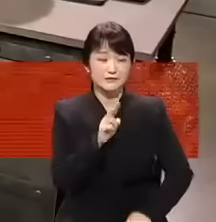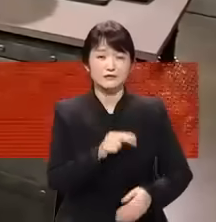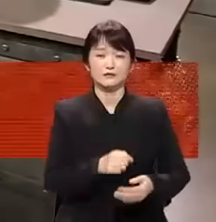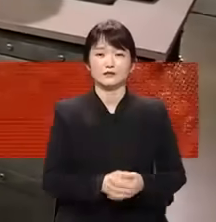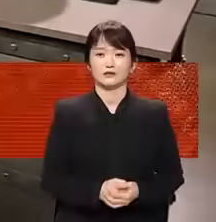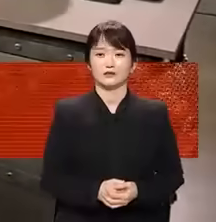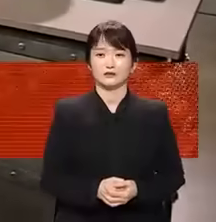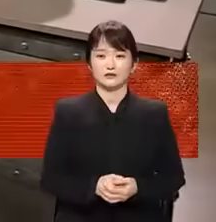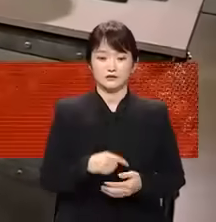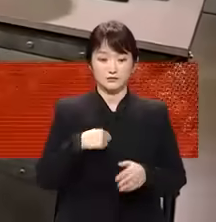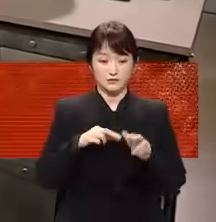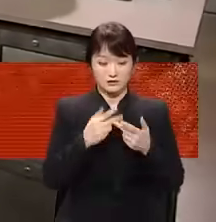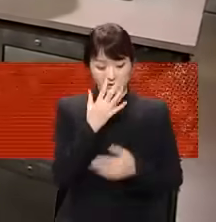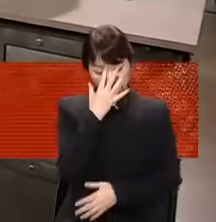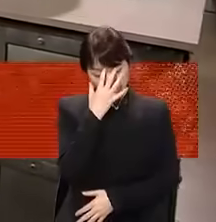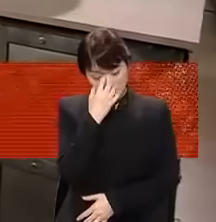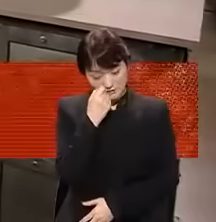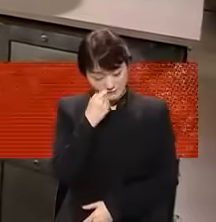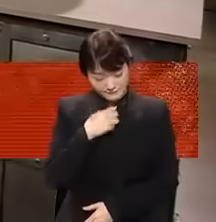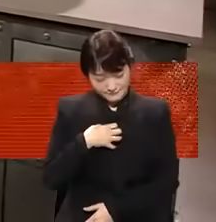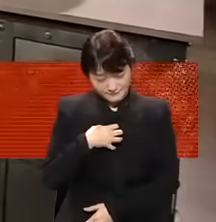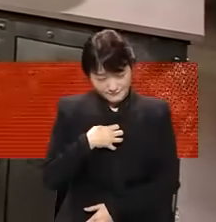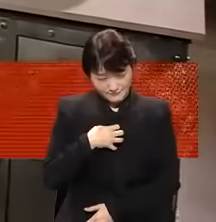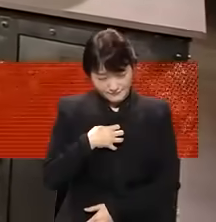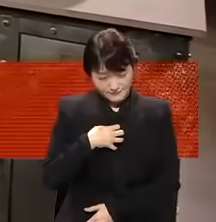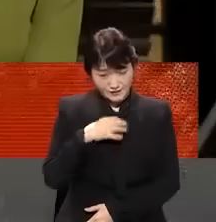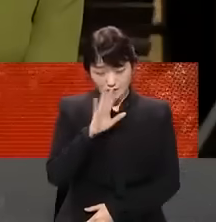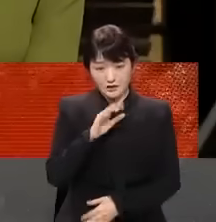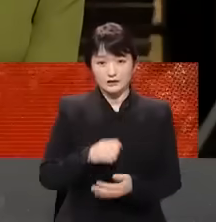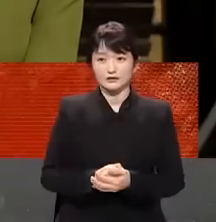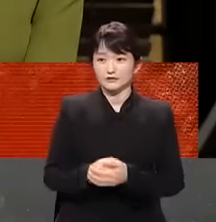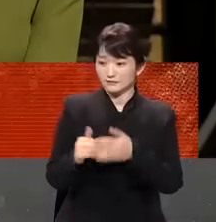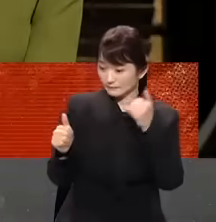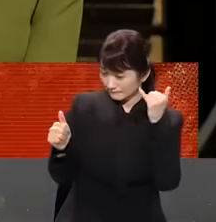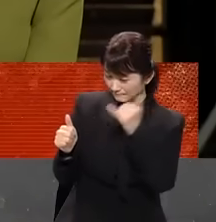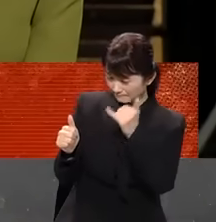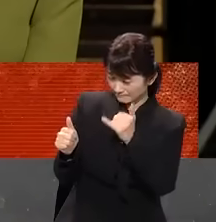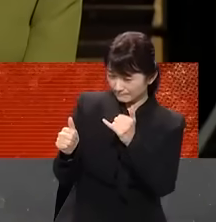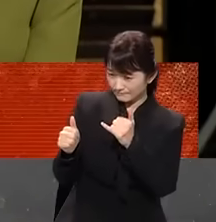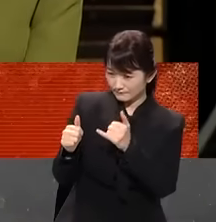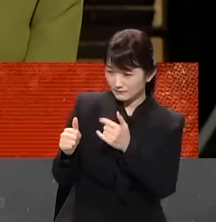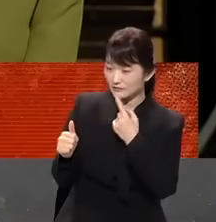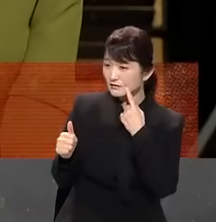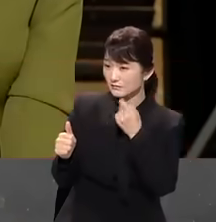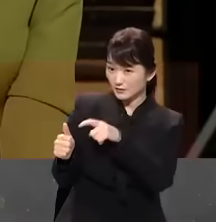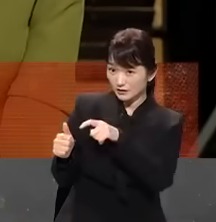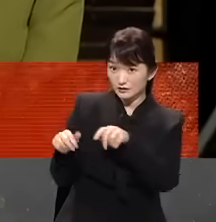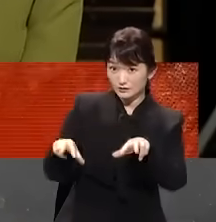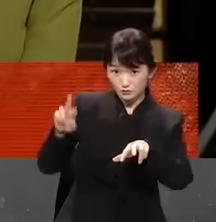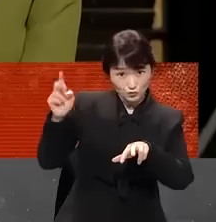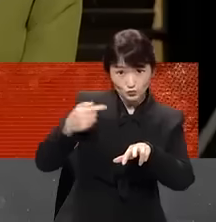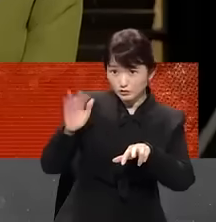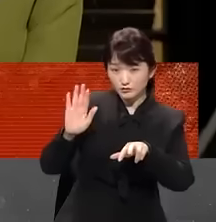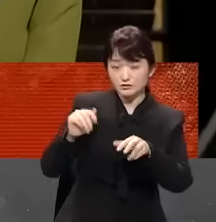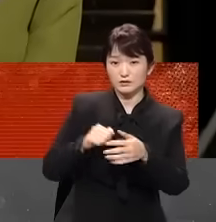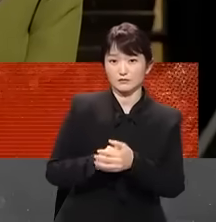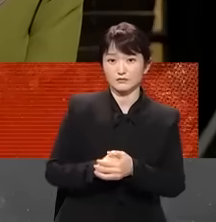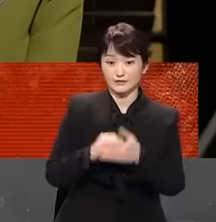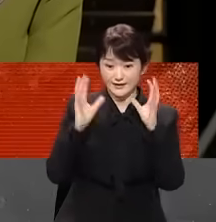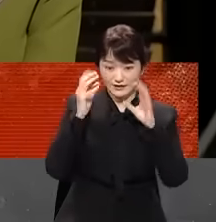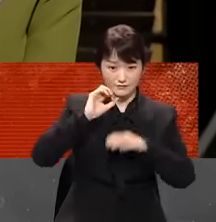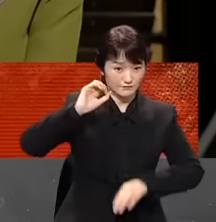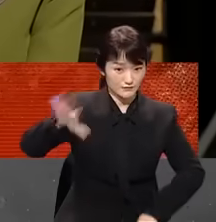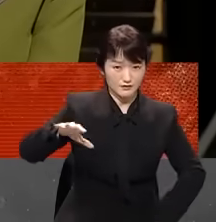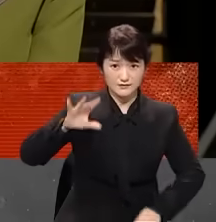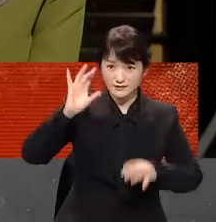술취해서 그냥 던진게 아니라 계속해서 전화를 협박했다고 하죠 뭐 뭐 지금 돌아오지 않으면 아이를 던진다 진짜 던진다 그냥 두지